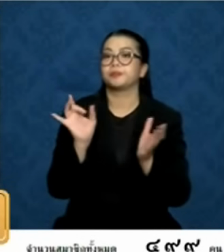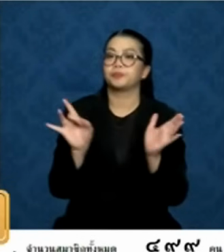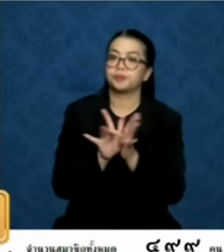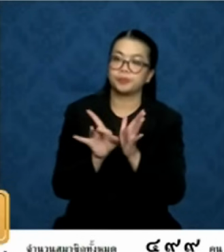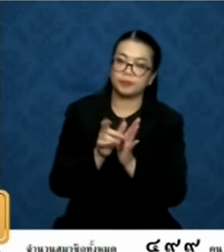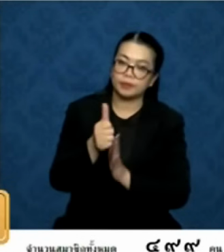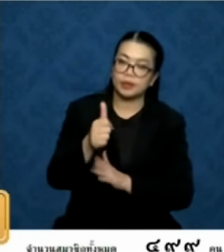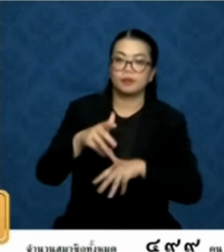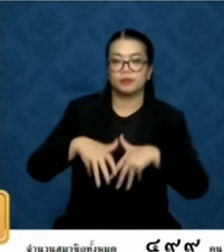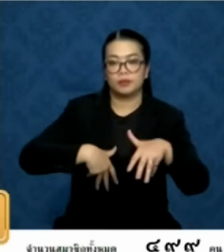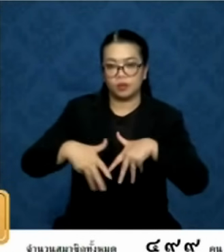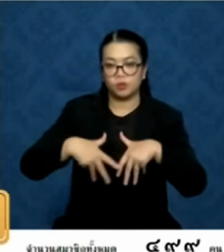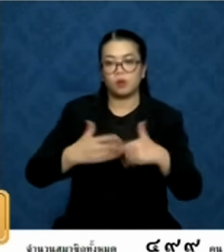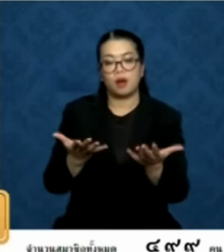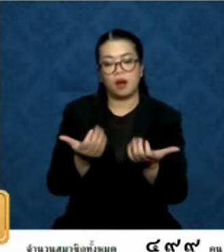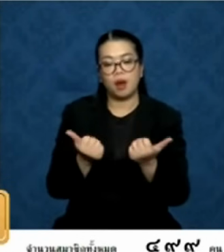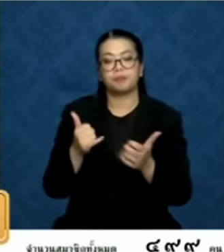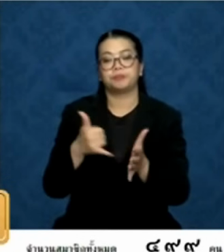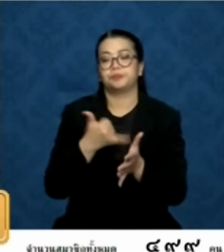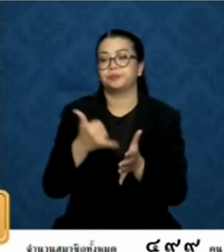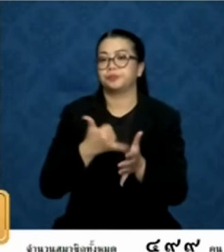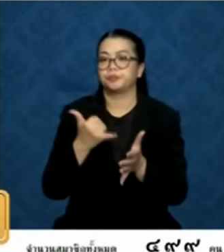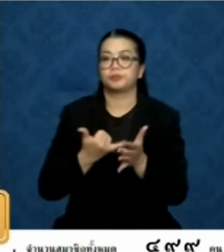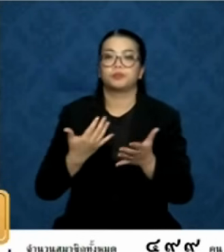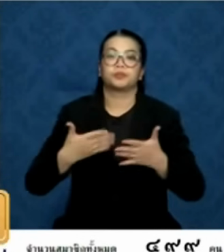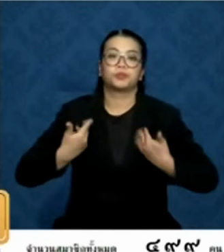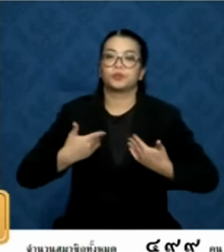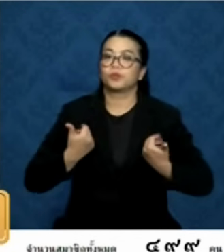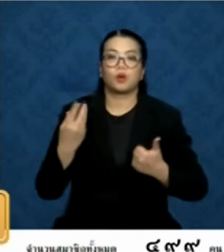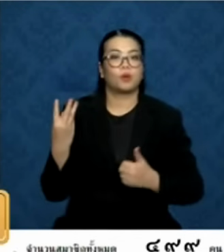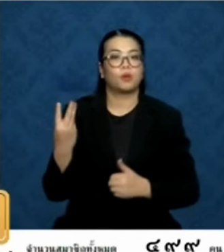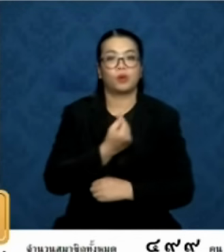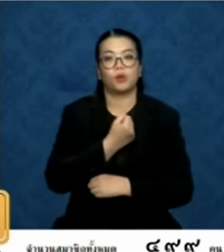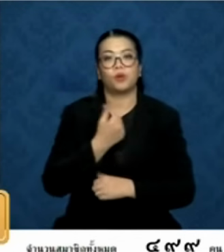ประชาชนได้รับความสะดวกและรวดเร็ว